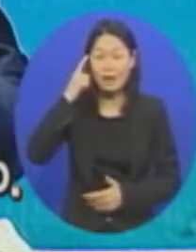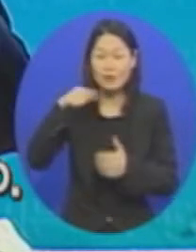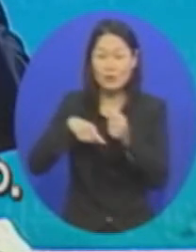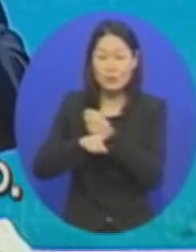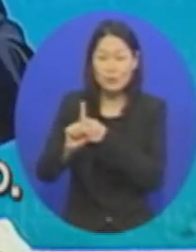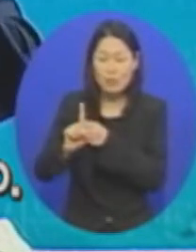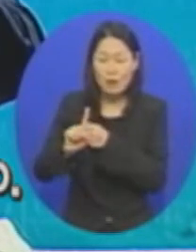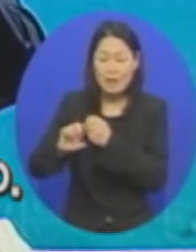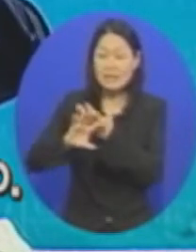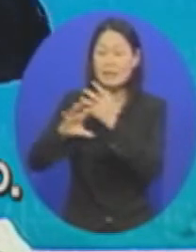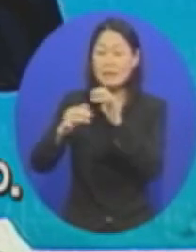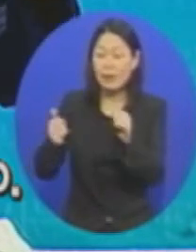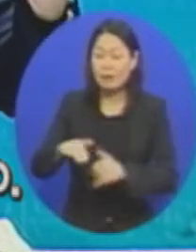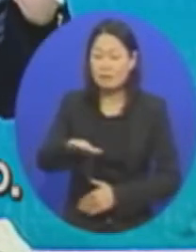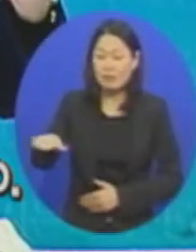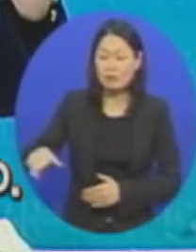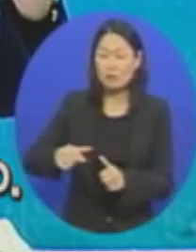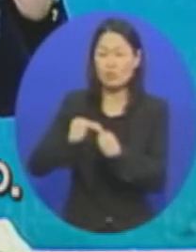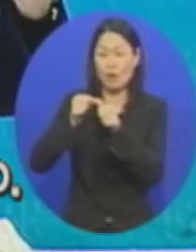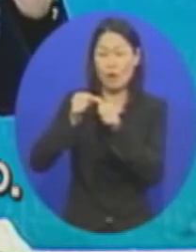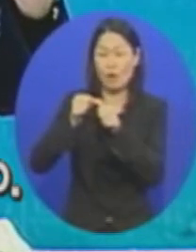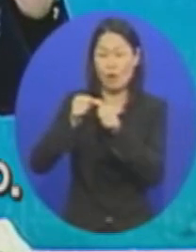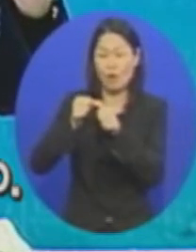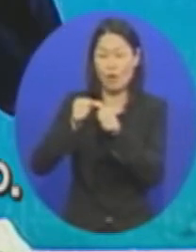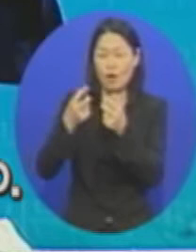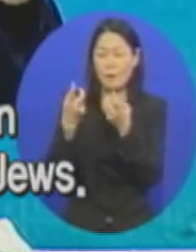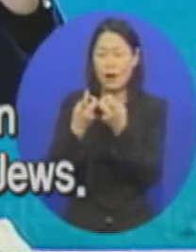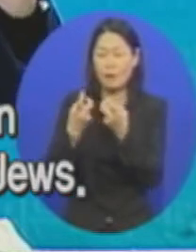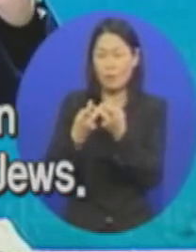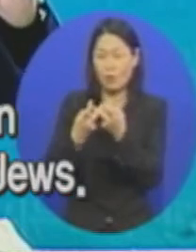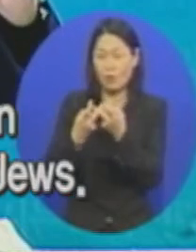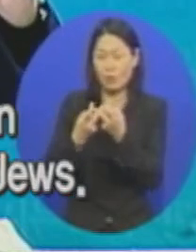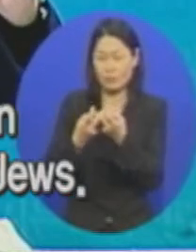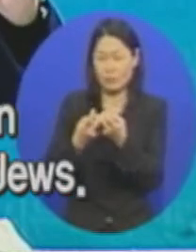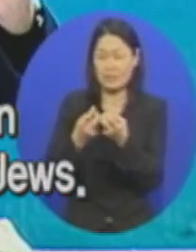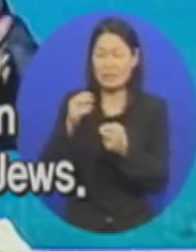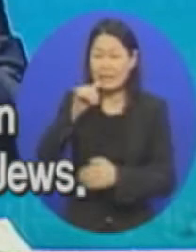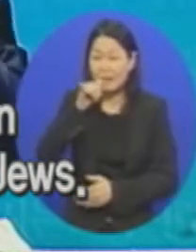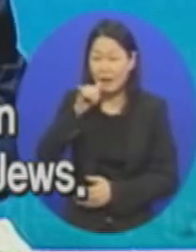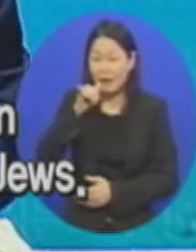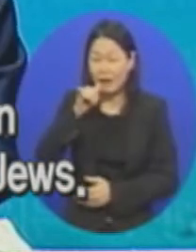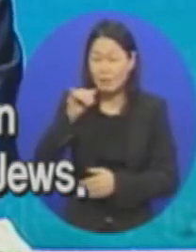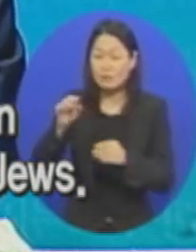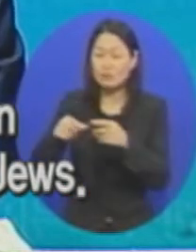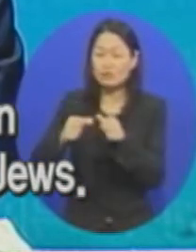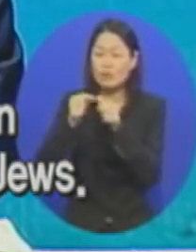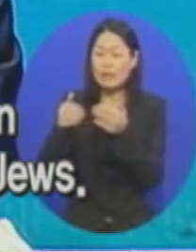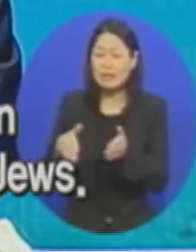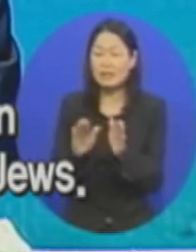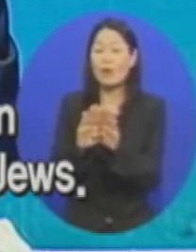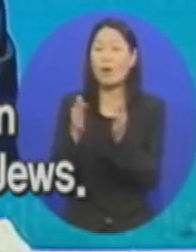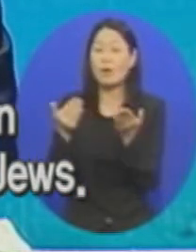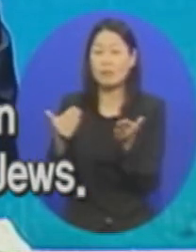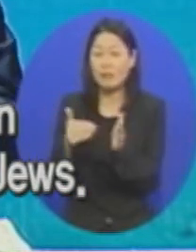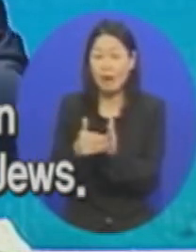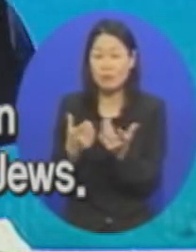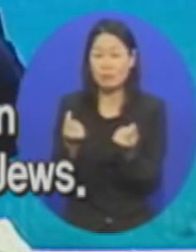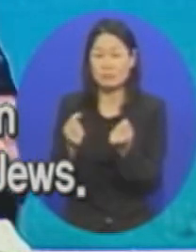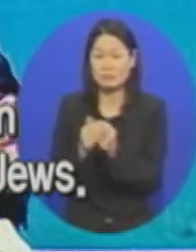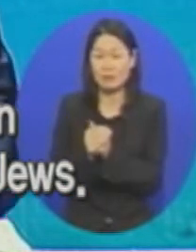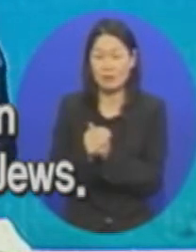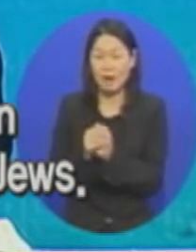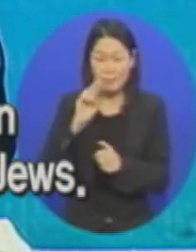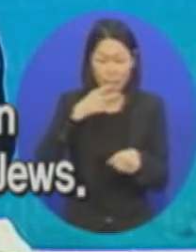말은 이방인들에게 구원의 문이 열렸다 는 뜻이 거든요 이방인들에게 사도 바울 당시 때만 해도 구워낸